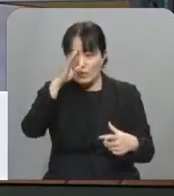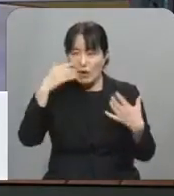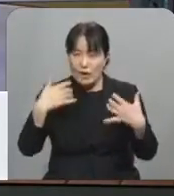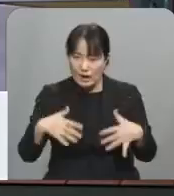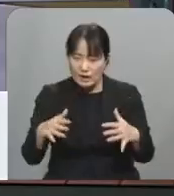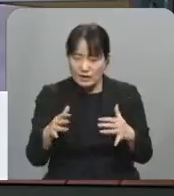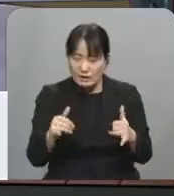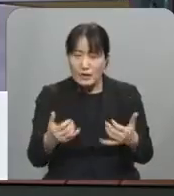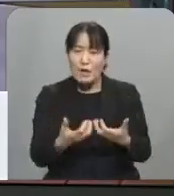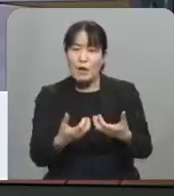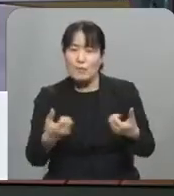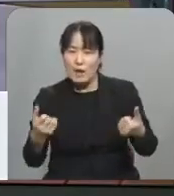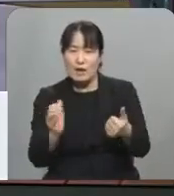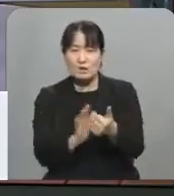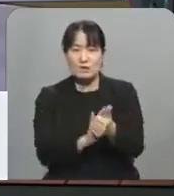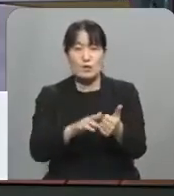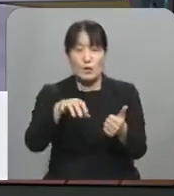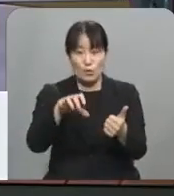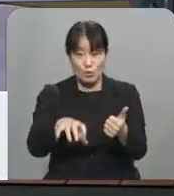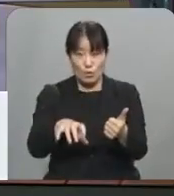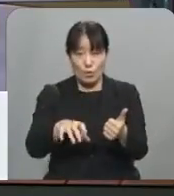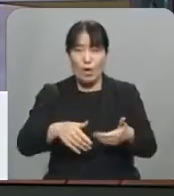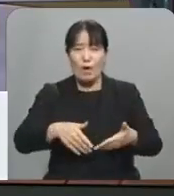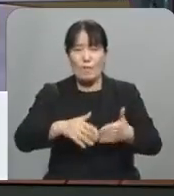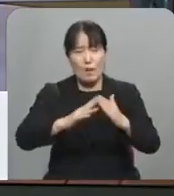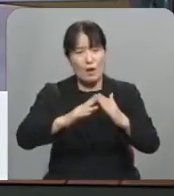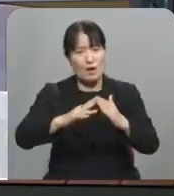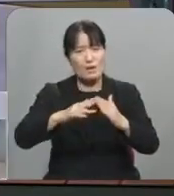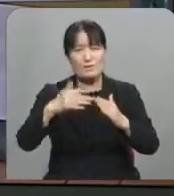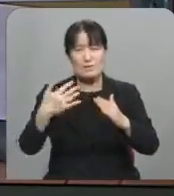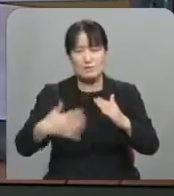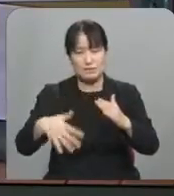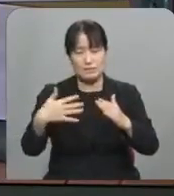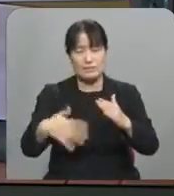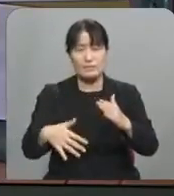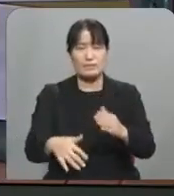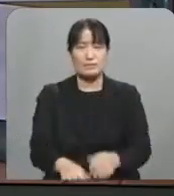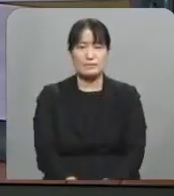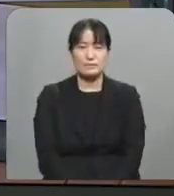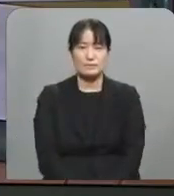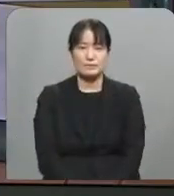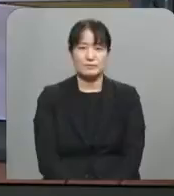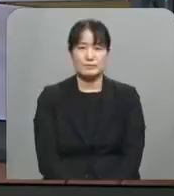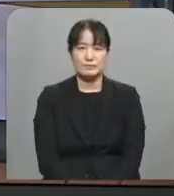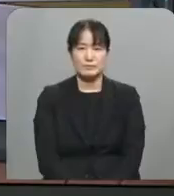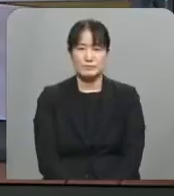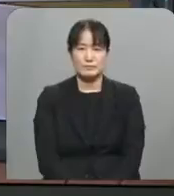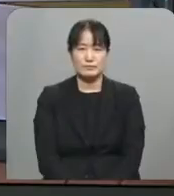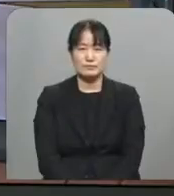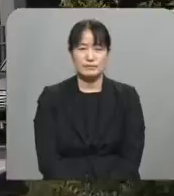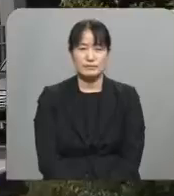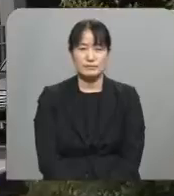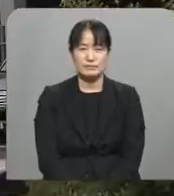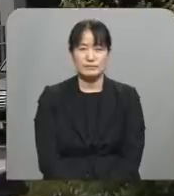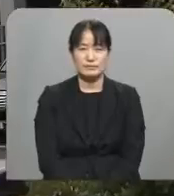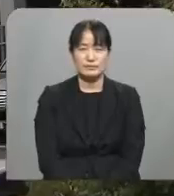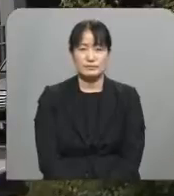격리 치료할 생활 치료 시설을 아직도 마련하지 못하고 있습니다. 이현기 기자의 보도입니다.